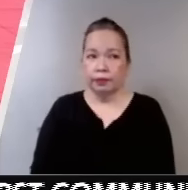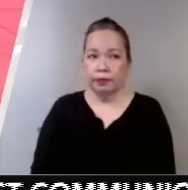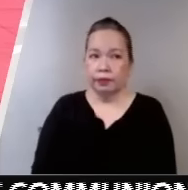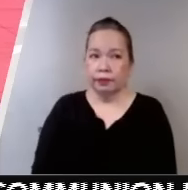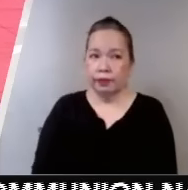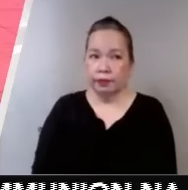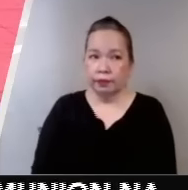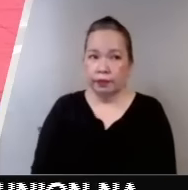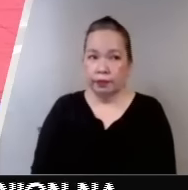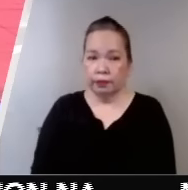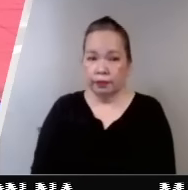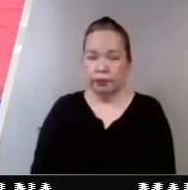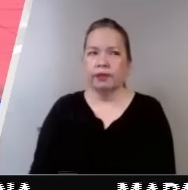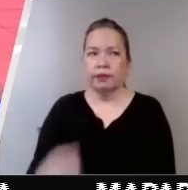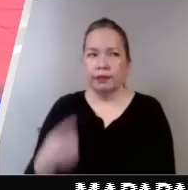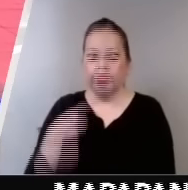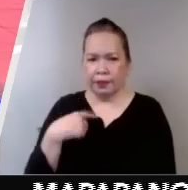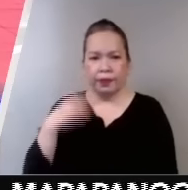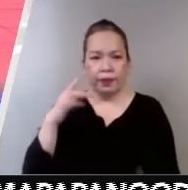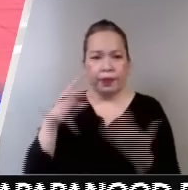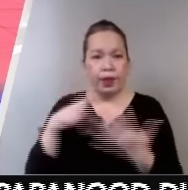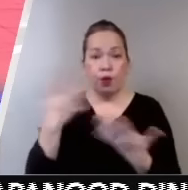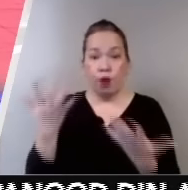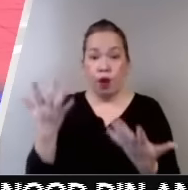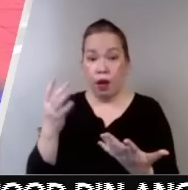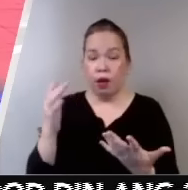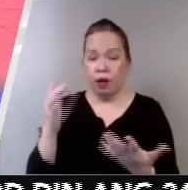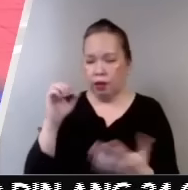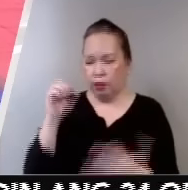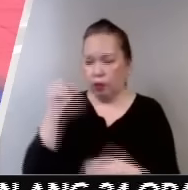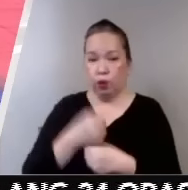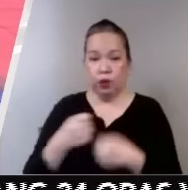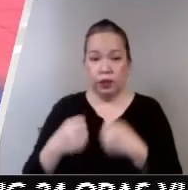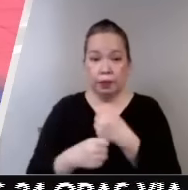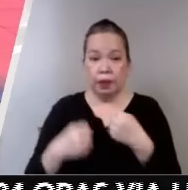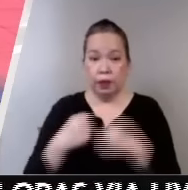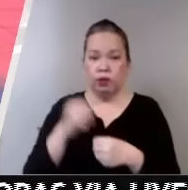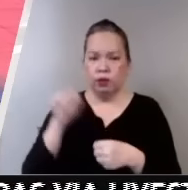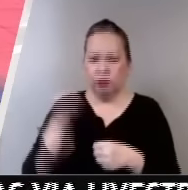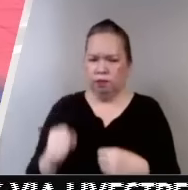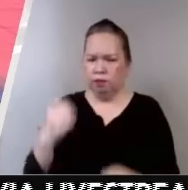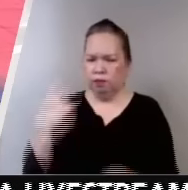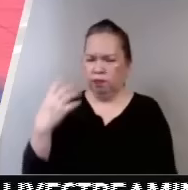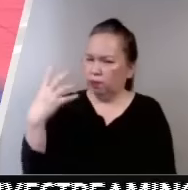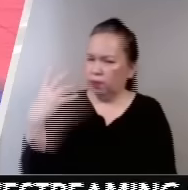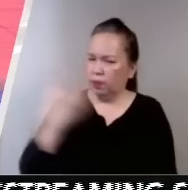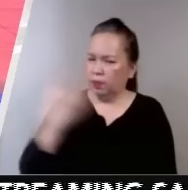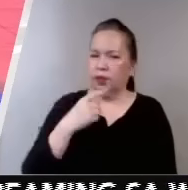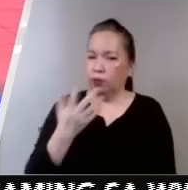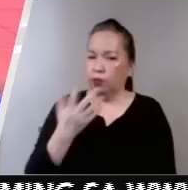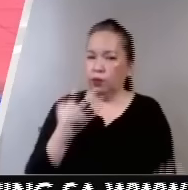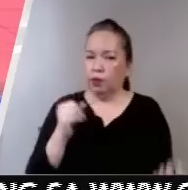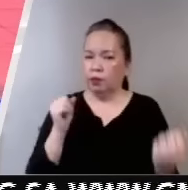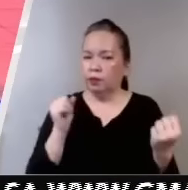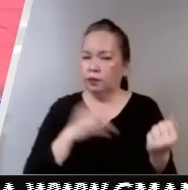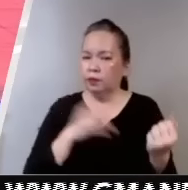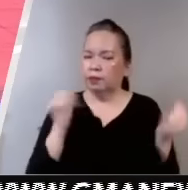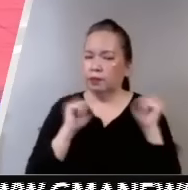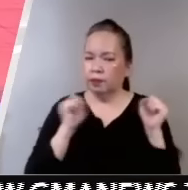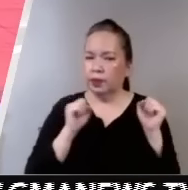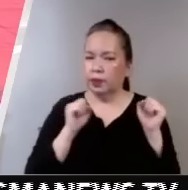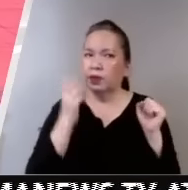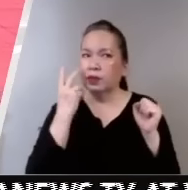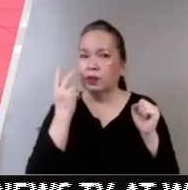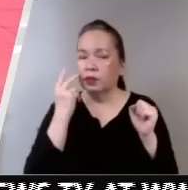May pasyalan sa South Cotabato na perfect para sa mga gustong magpalamig at maging adventurous this summer. At sa